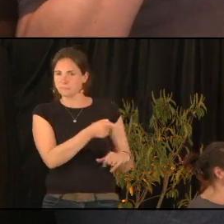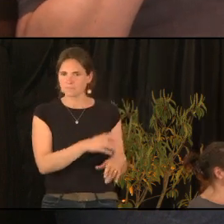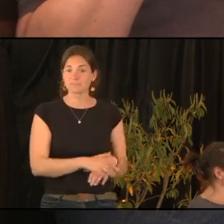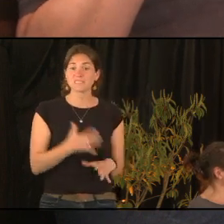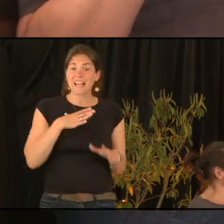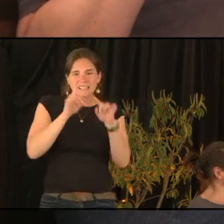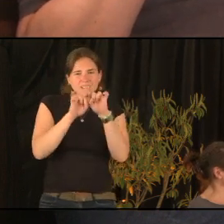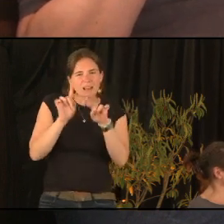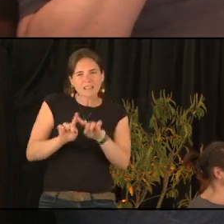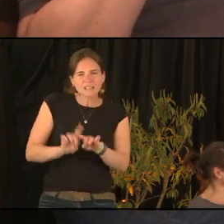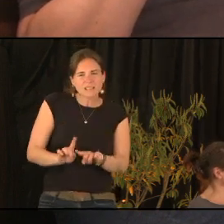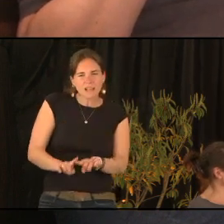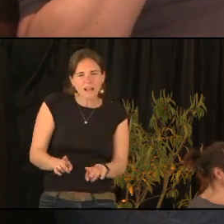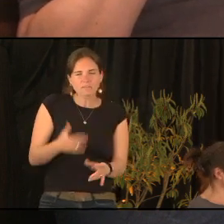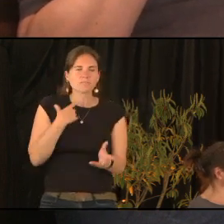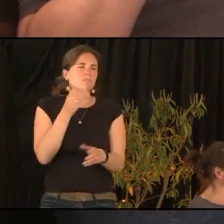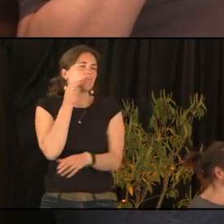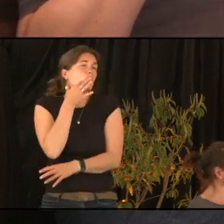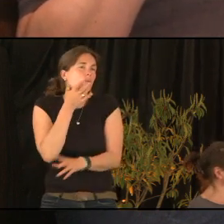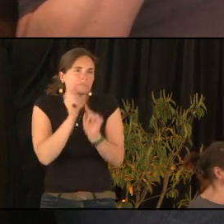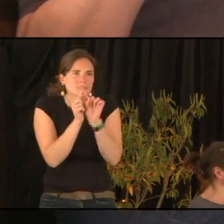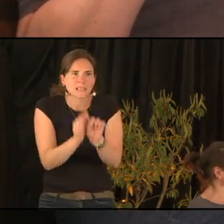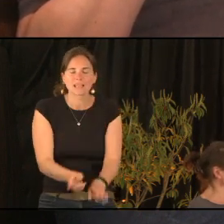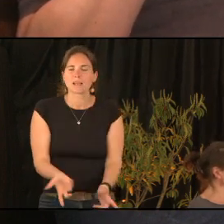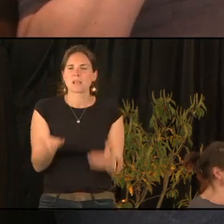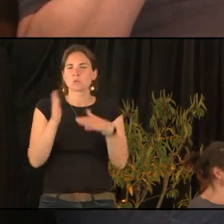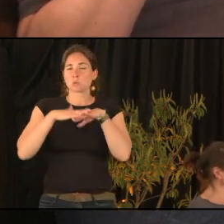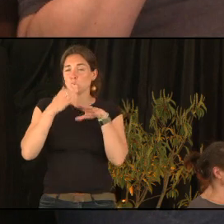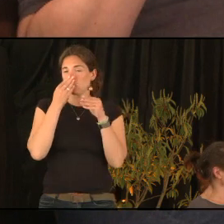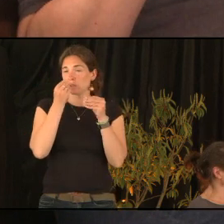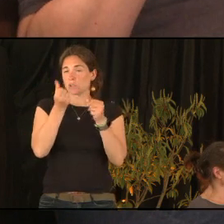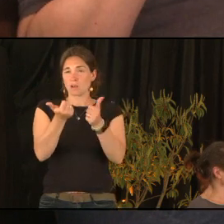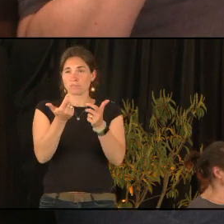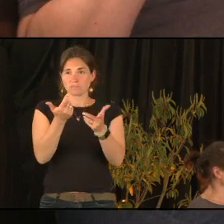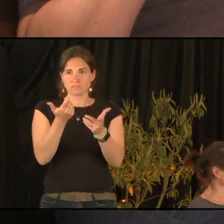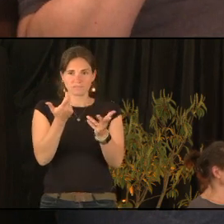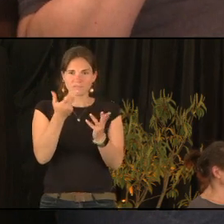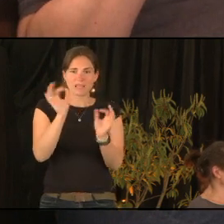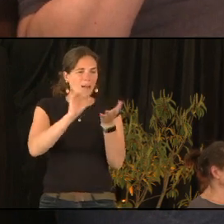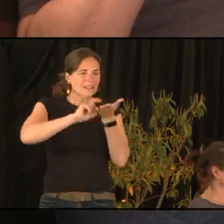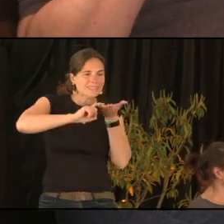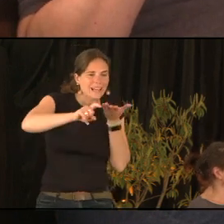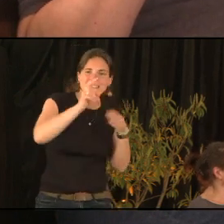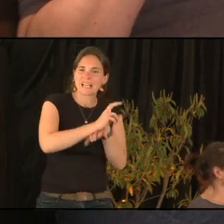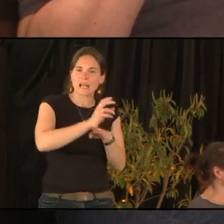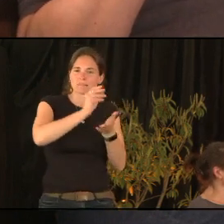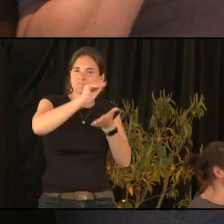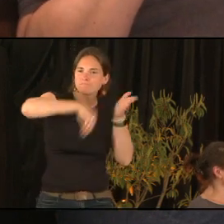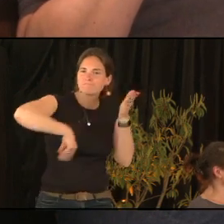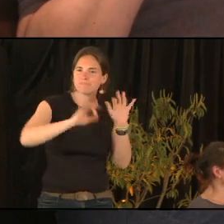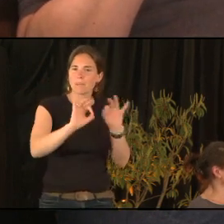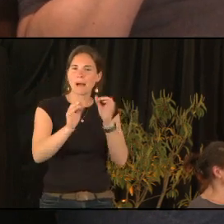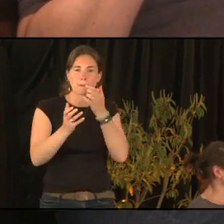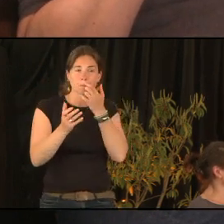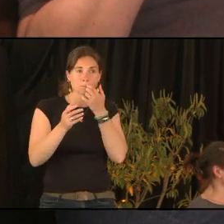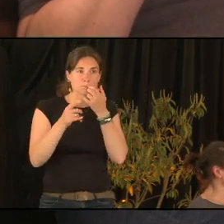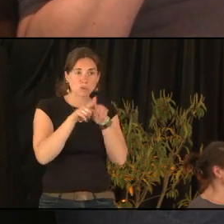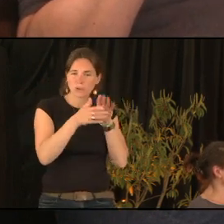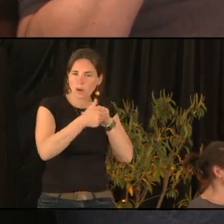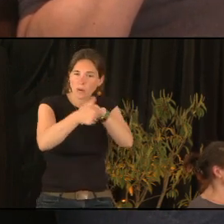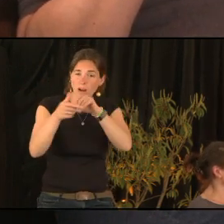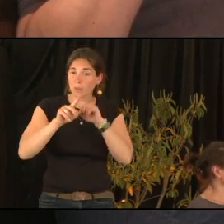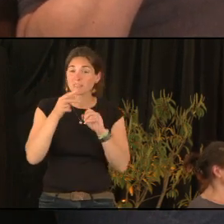c'est vraiment comme je ne sais pas, je pense que j'ai une espèce d'affect, je pense à mes grands-mères, je me dis, parce qu'elles n'expriment pas non plus,